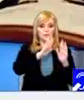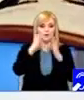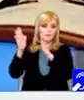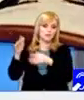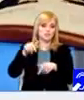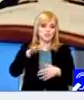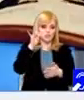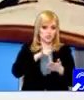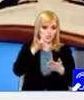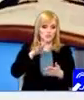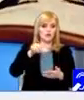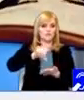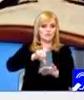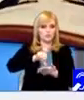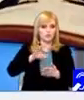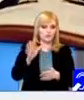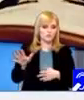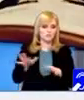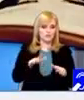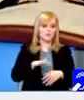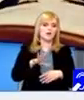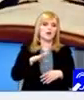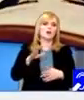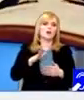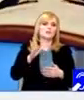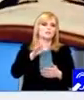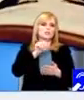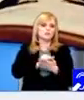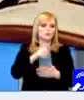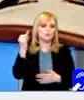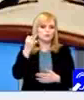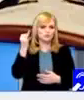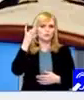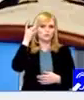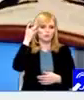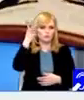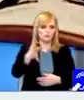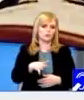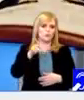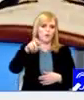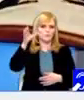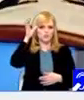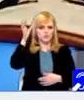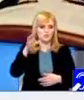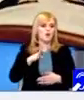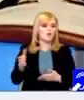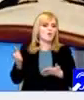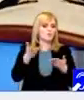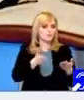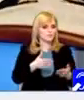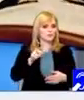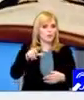La eveniment au fost prezenți istorici și personalități din domeniul cultural, critici și oameni de știință. De asemenea, nu au lipsit invitați de onoare